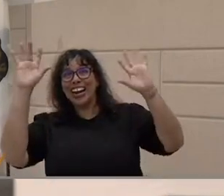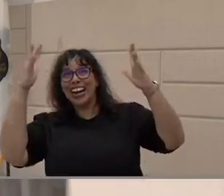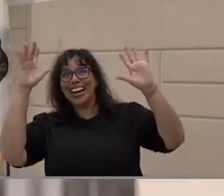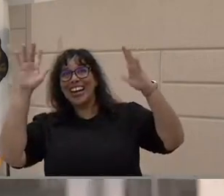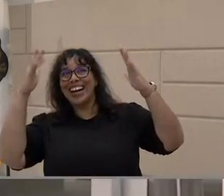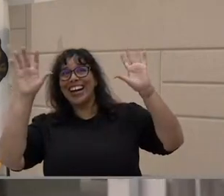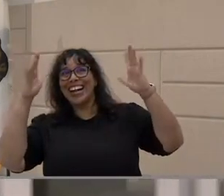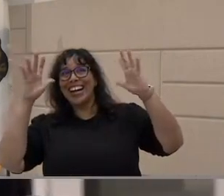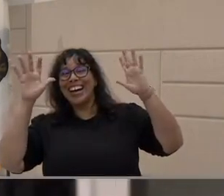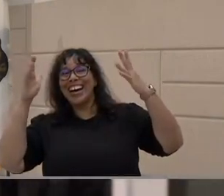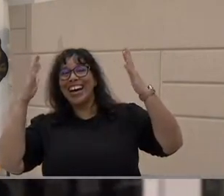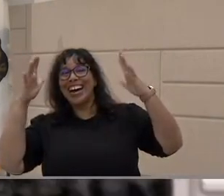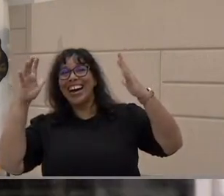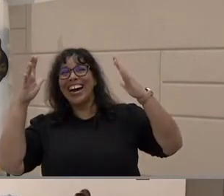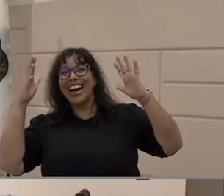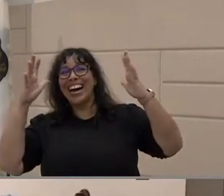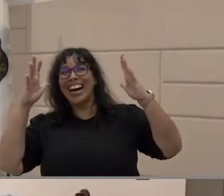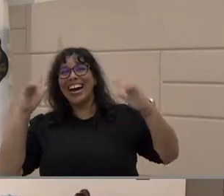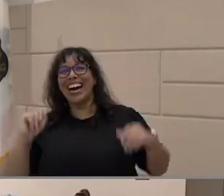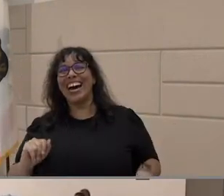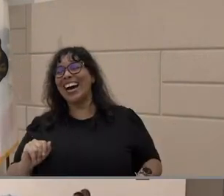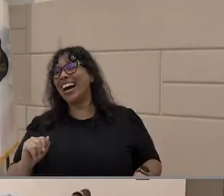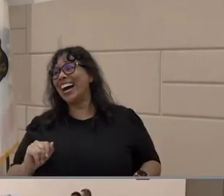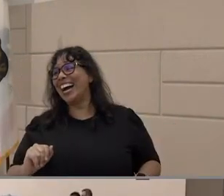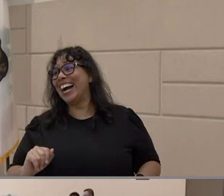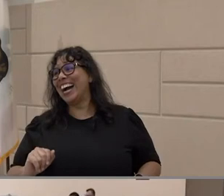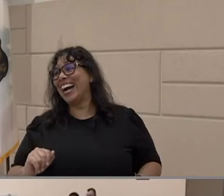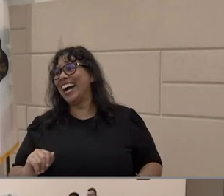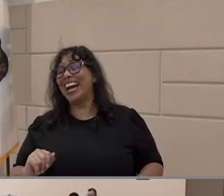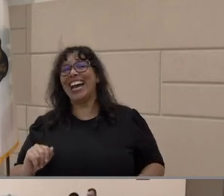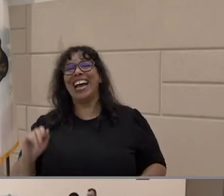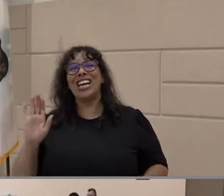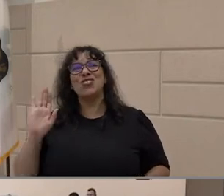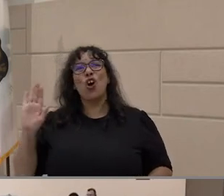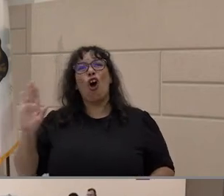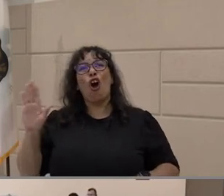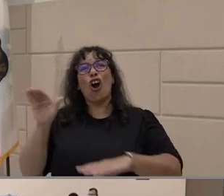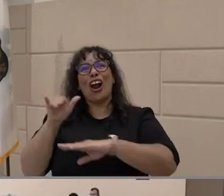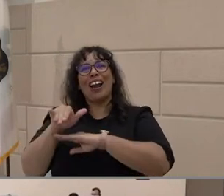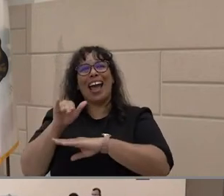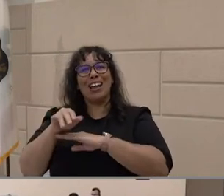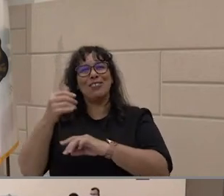អាខេរ៉ានាងអង្គុយនៅកៅអីនេះណាបាទ